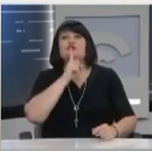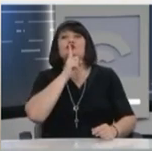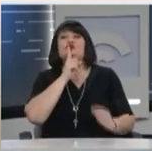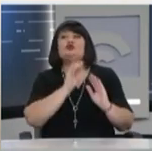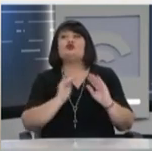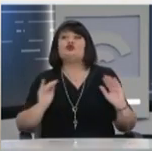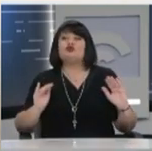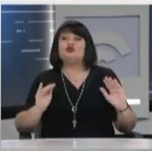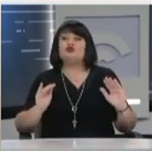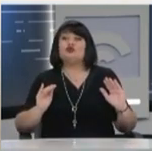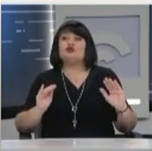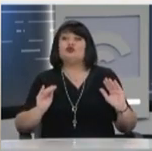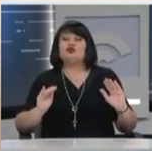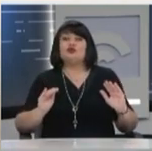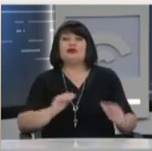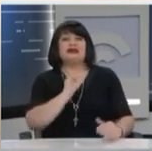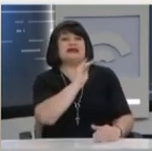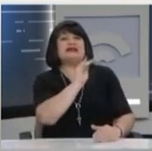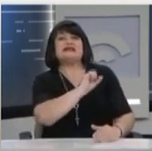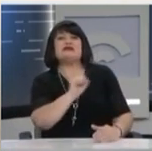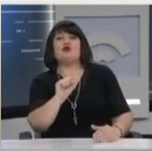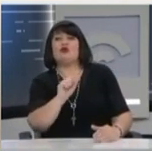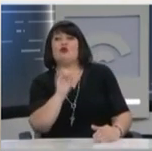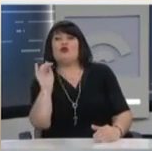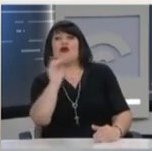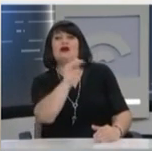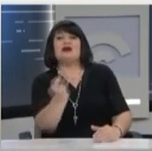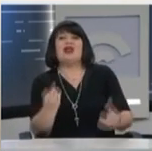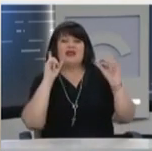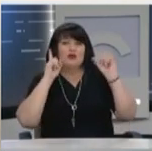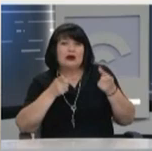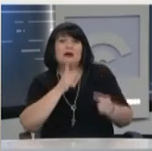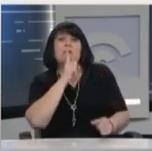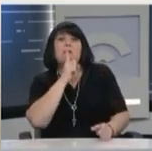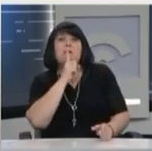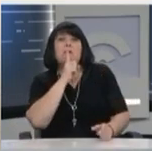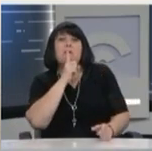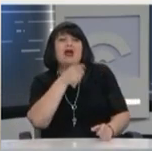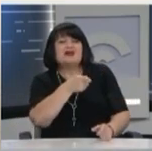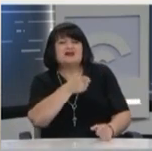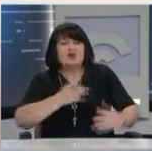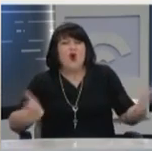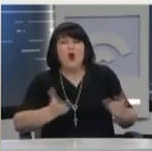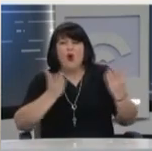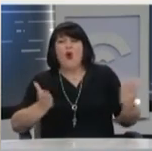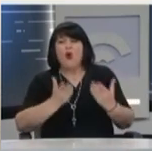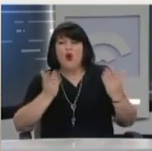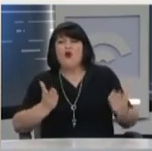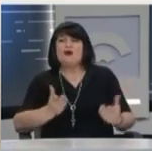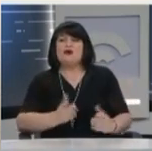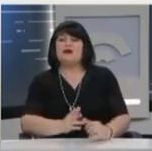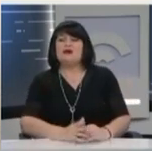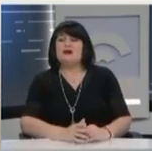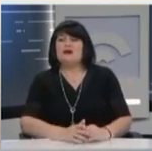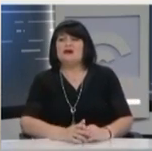κύριοι συνάδελφοι. Κύριε Σιμόπουλε, κύριοι της Νέας Δημοκρατίας, δεν απευθύνομαι σε εσάς, σε όλους λέω. Εσείς ξεφουλκούσατε. Όχι, είναι φίλος ο Σιμόπουλος, ξέρει